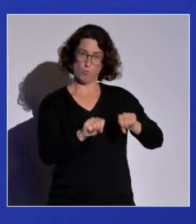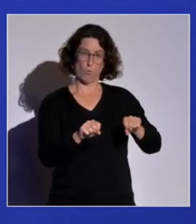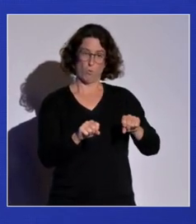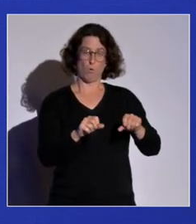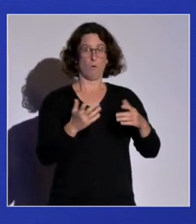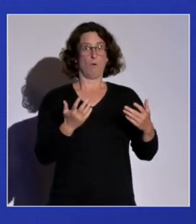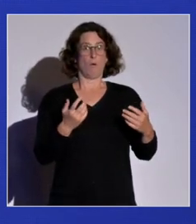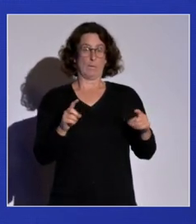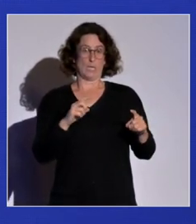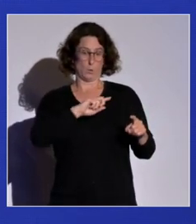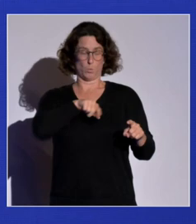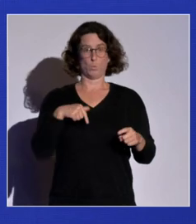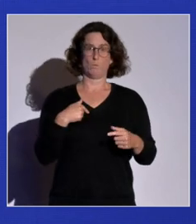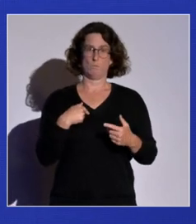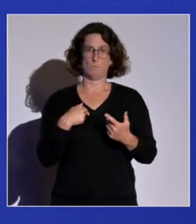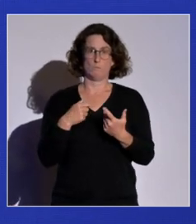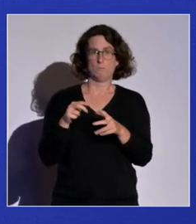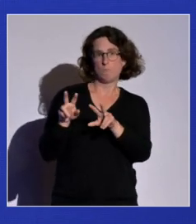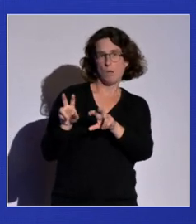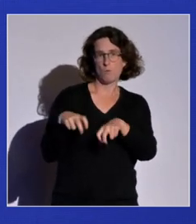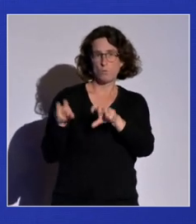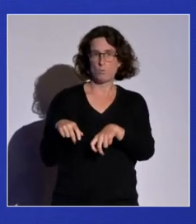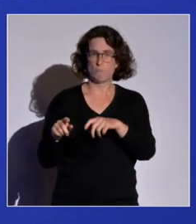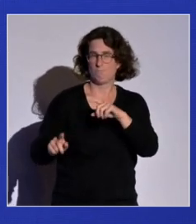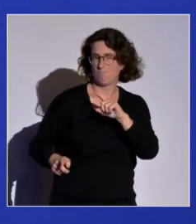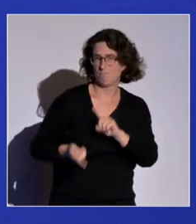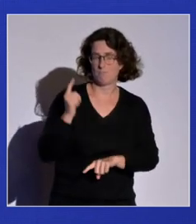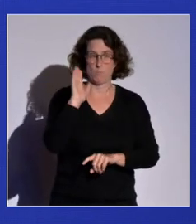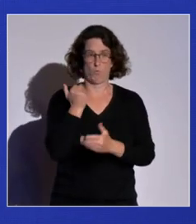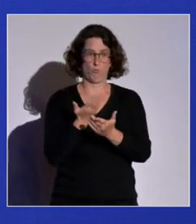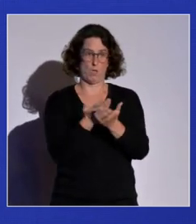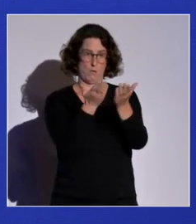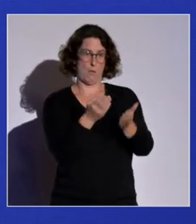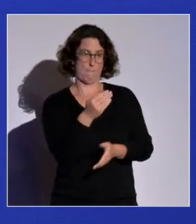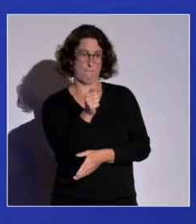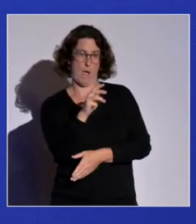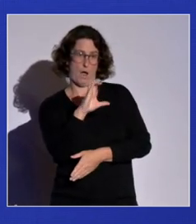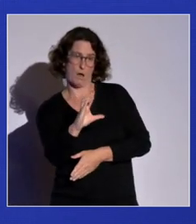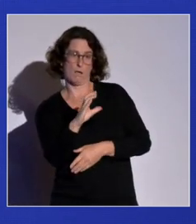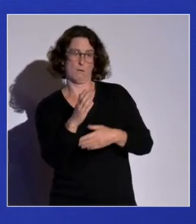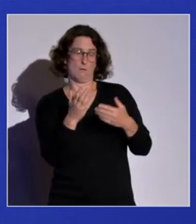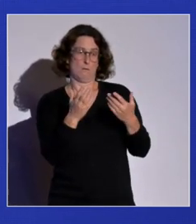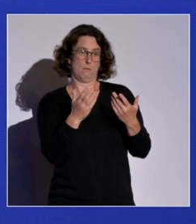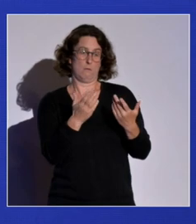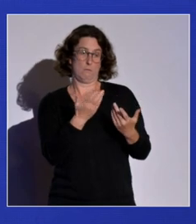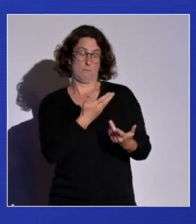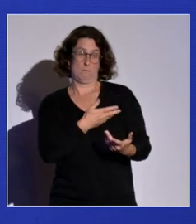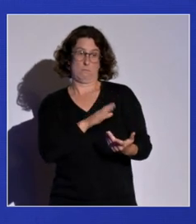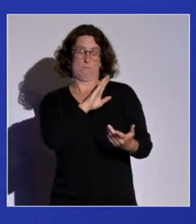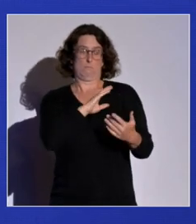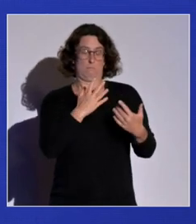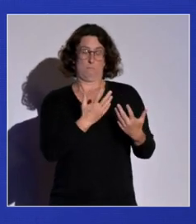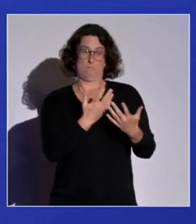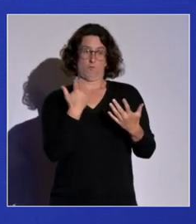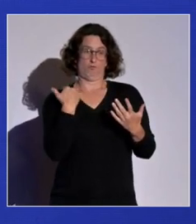l'agriculture, ça compte beaucoup et c'est pourquoi, Marc, tu as une charge si importante à nos yeux. Parce que après